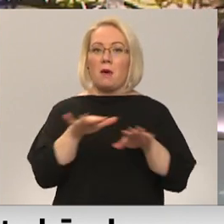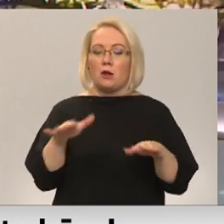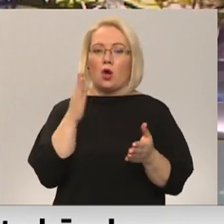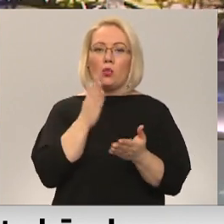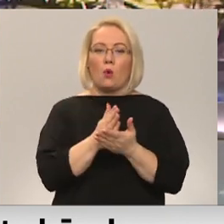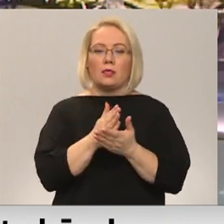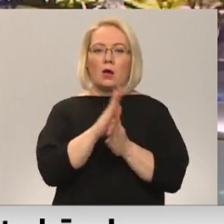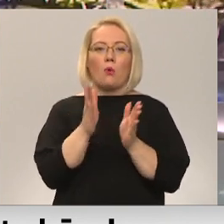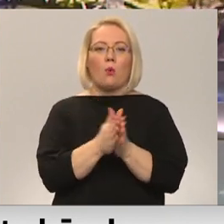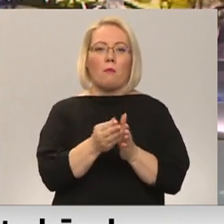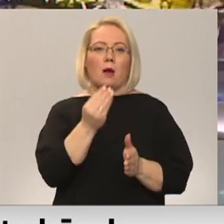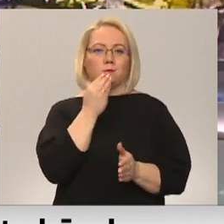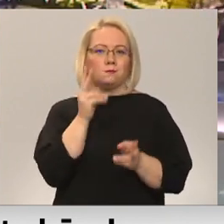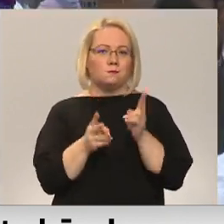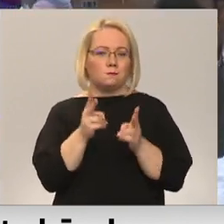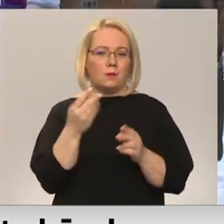ēstgatavošana ārā ar pavāru.